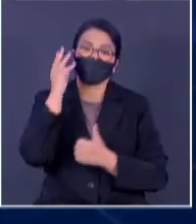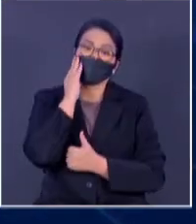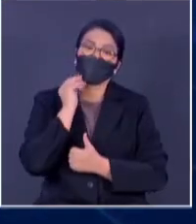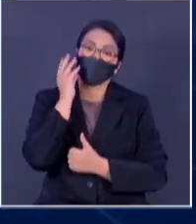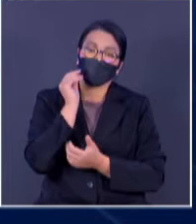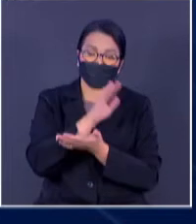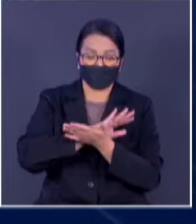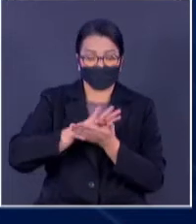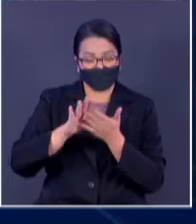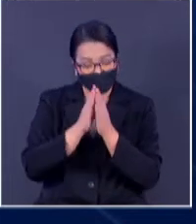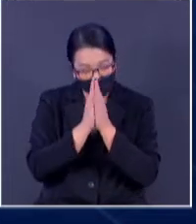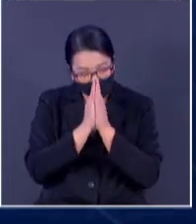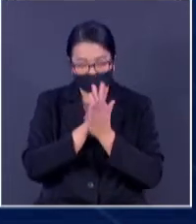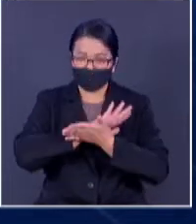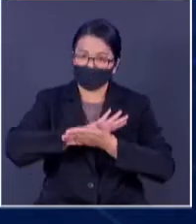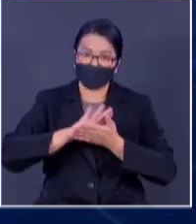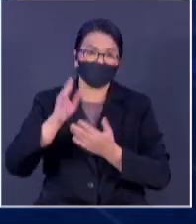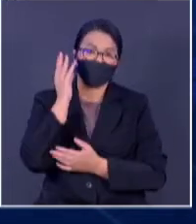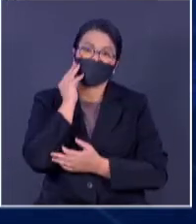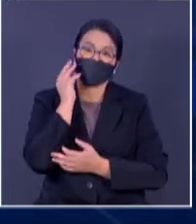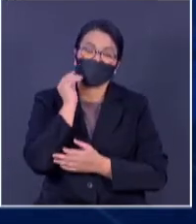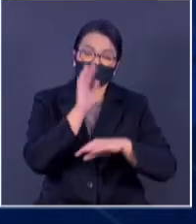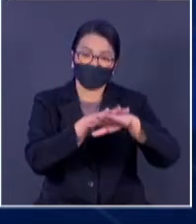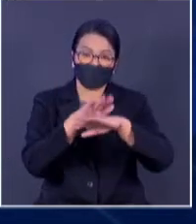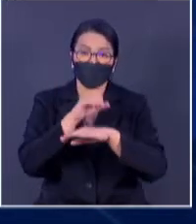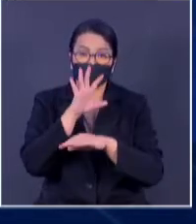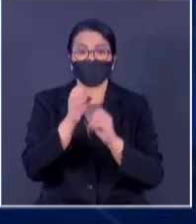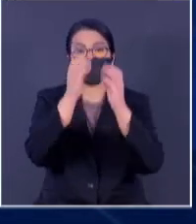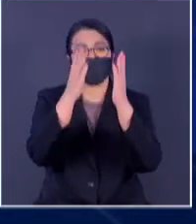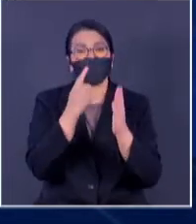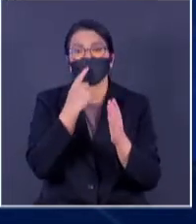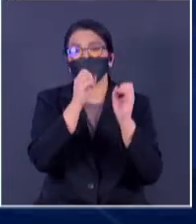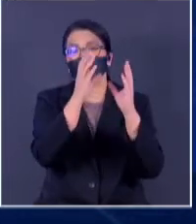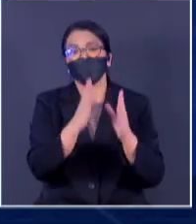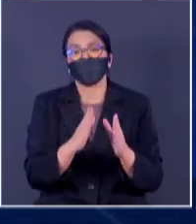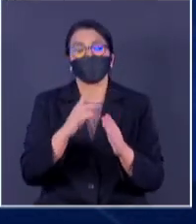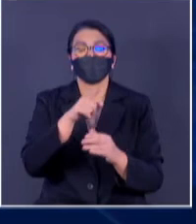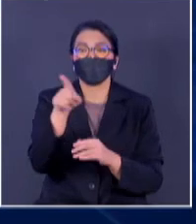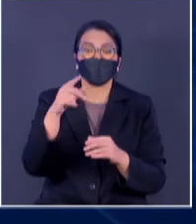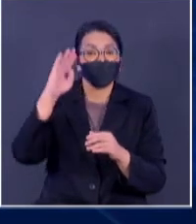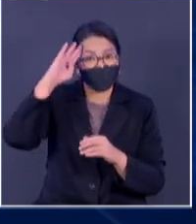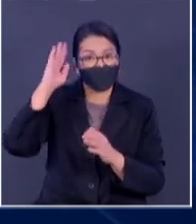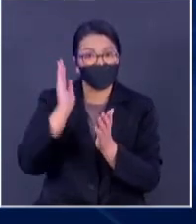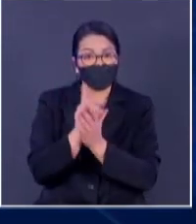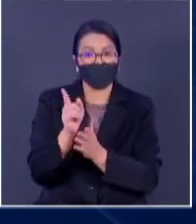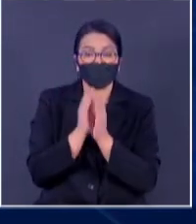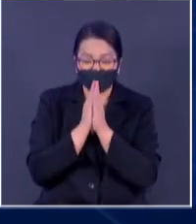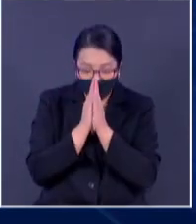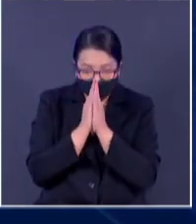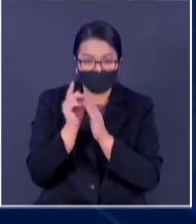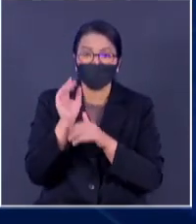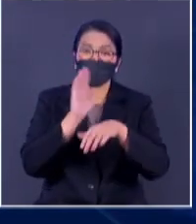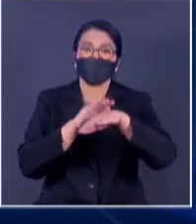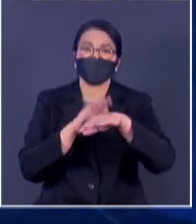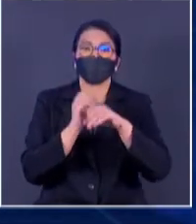สุภาพเรียบร้อยนะคะเรียกนักบินทุกคนที่มาส่งของว่าคุณครูทุกครั้งแล้วก็จะมีการขอบคุณทุกครั้งที่ได้นำเสบียงอาห